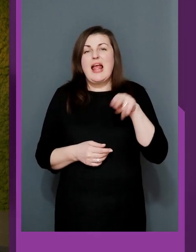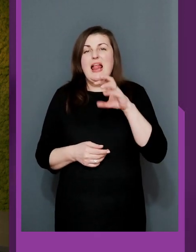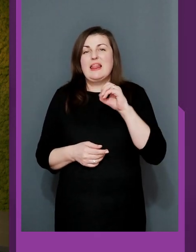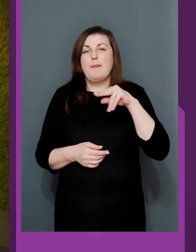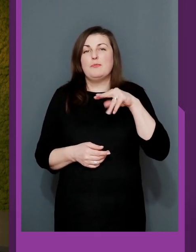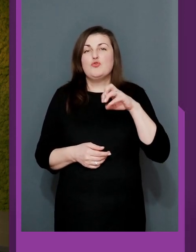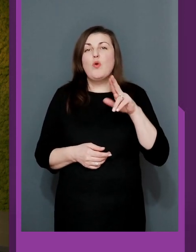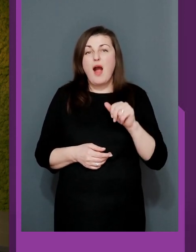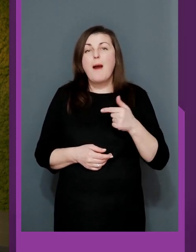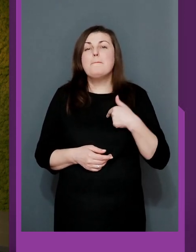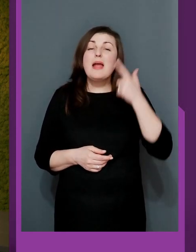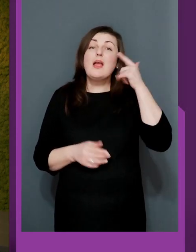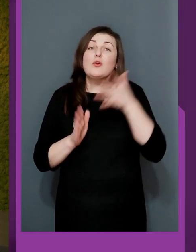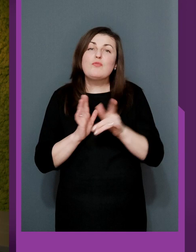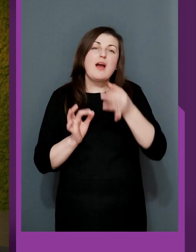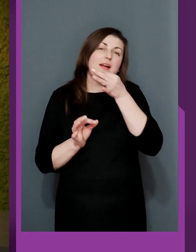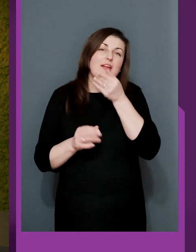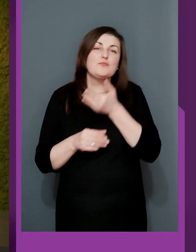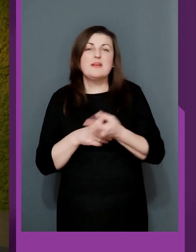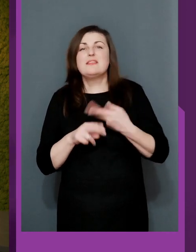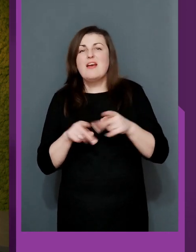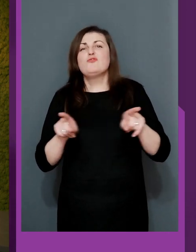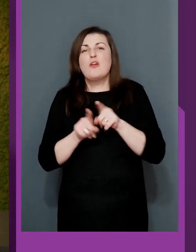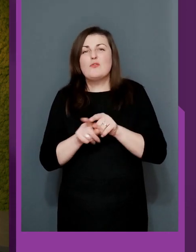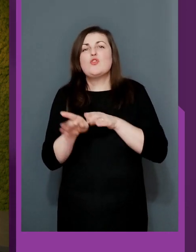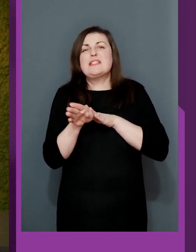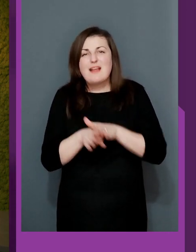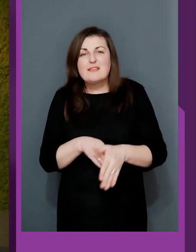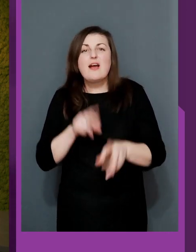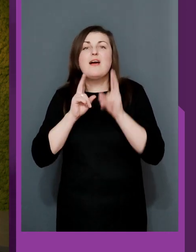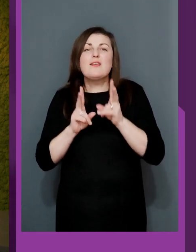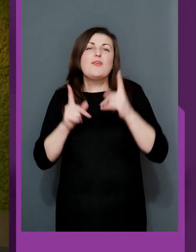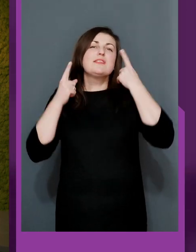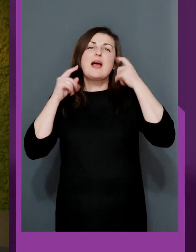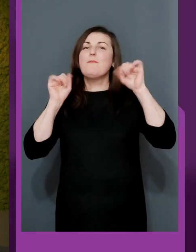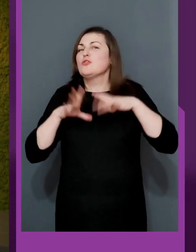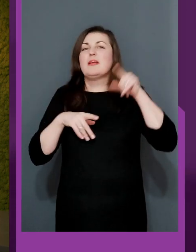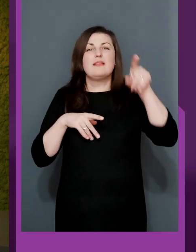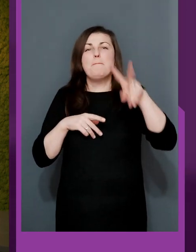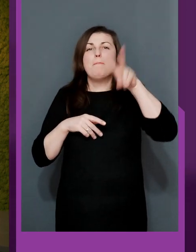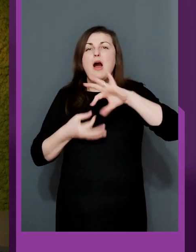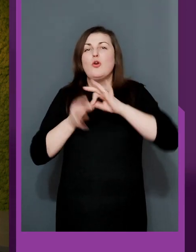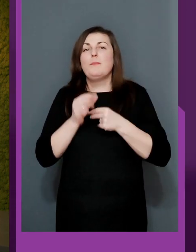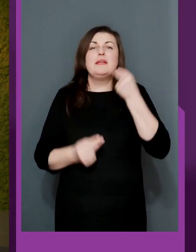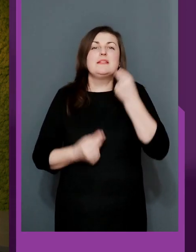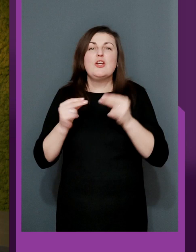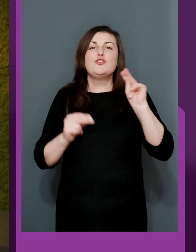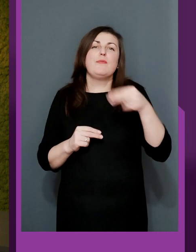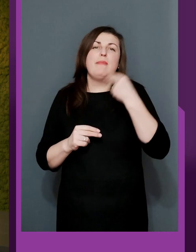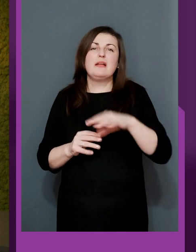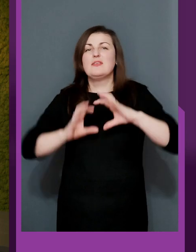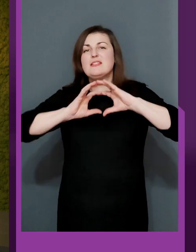Демчука і ми розуміємо що рано чи пізно це все одно станеться хто зна Можливо навіть на паралімпійських іграх